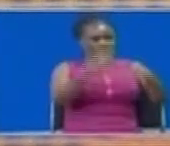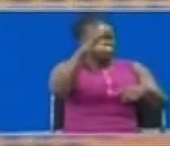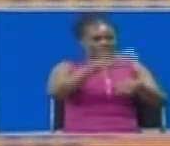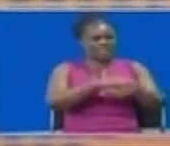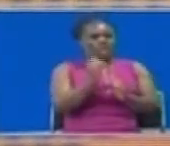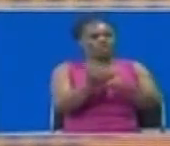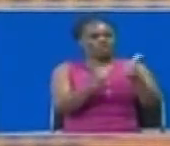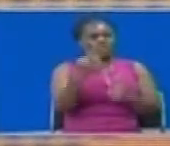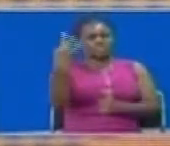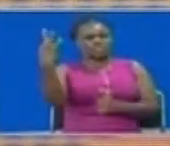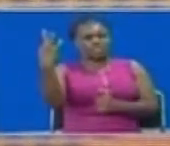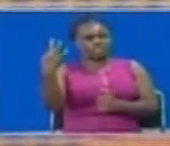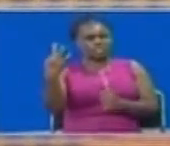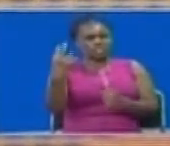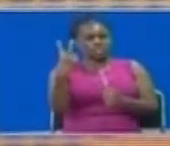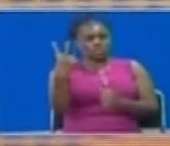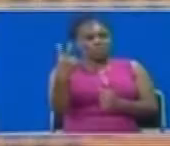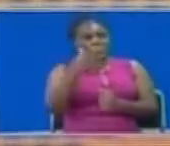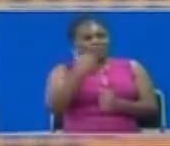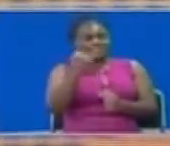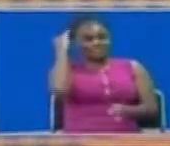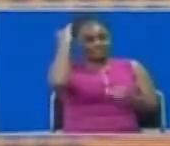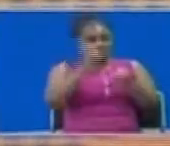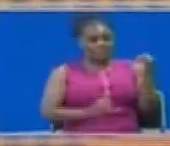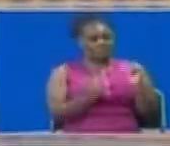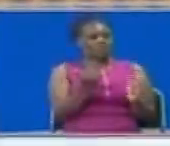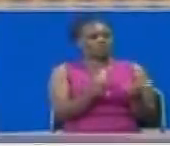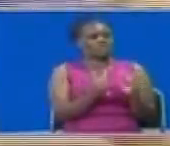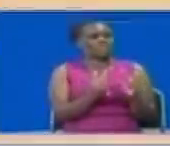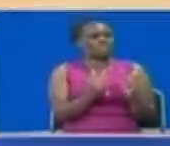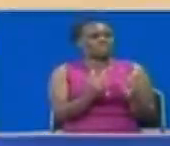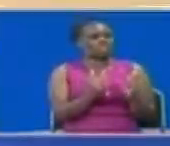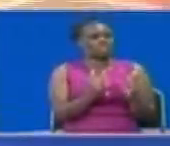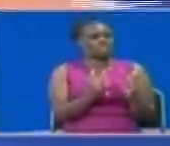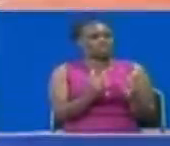mechi 3-2 katika msururu wa 5 bora za fainali.